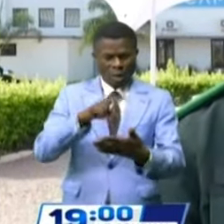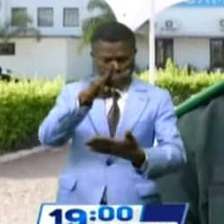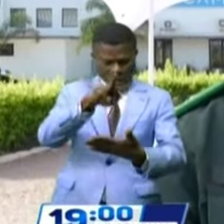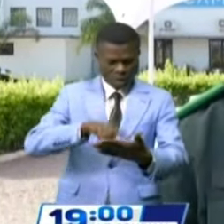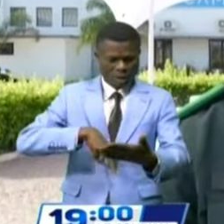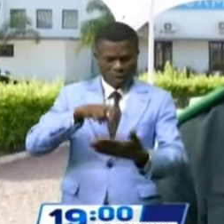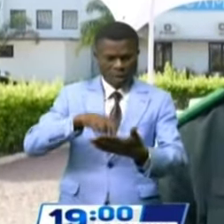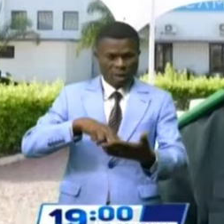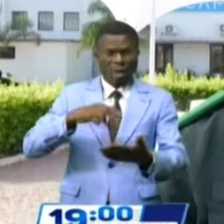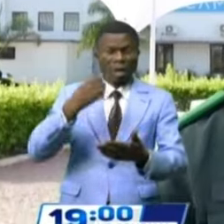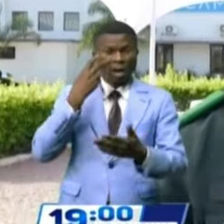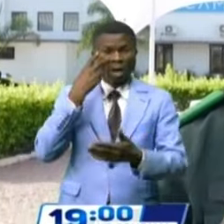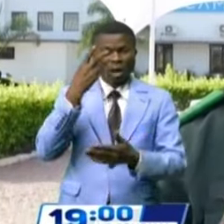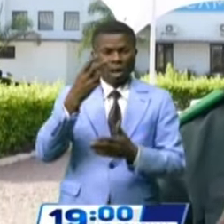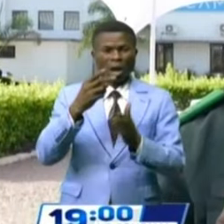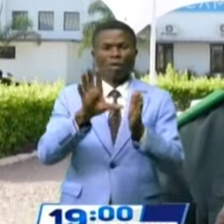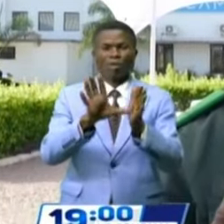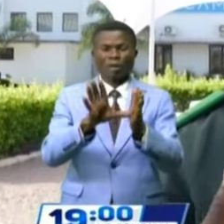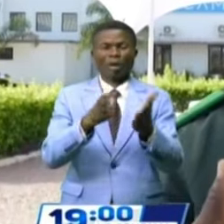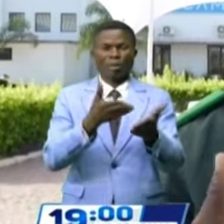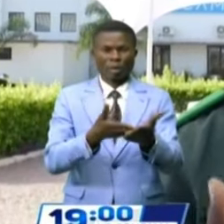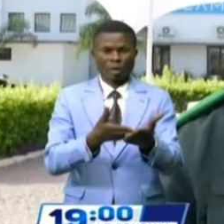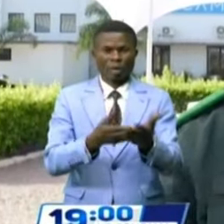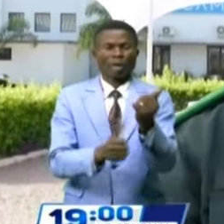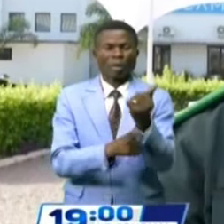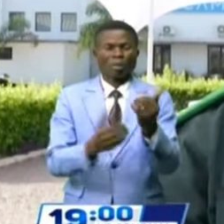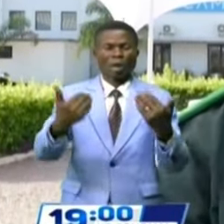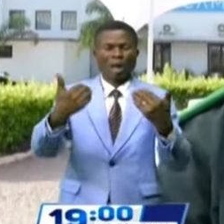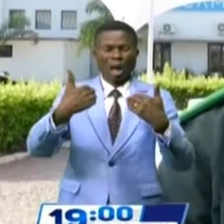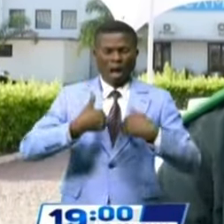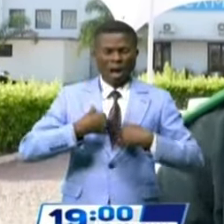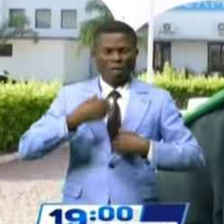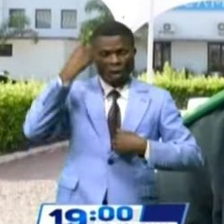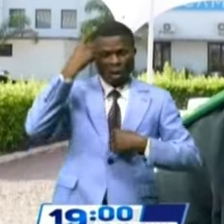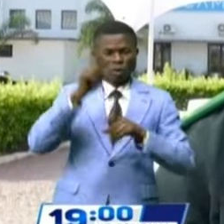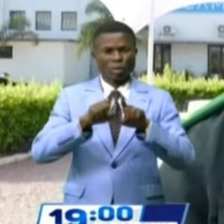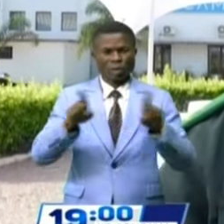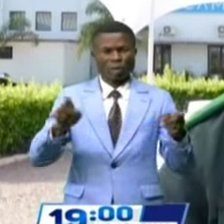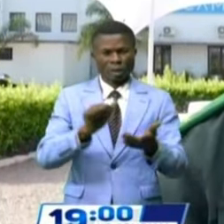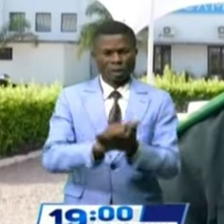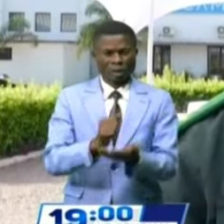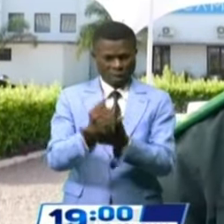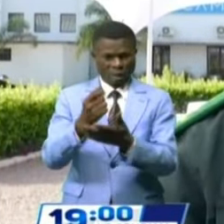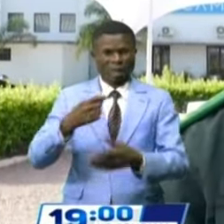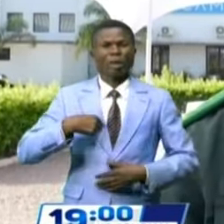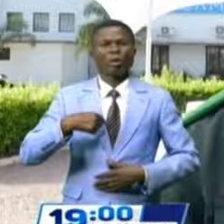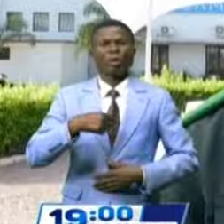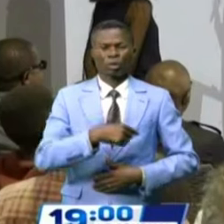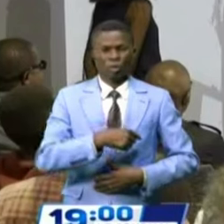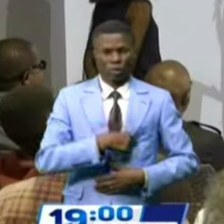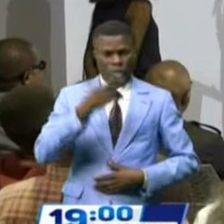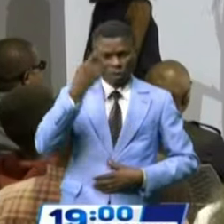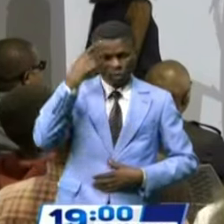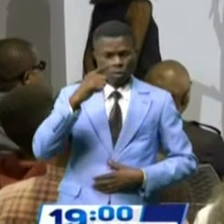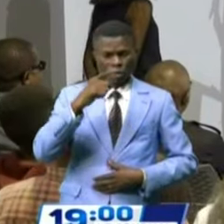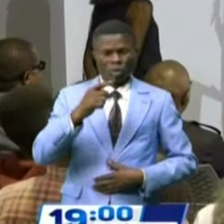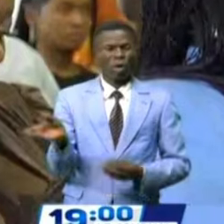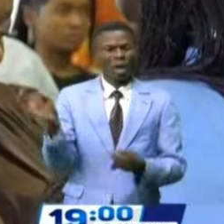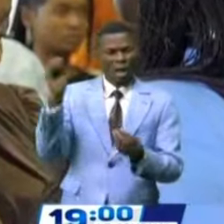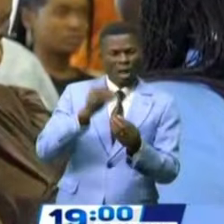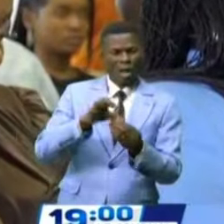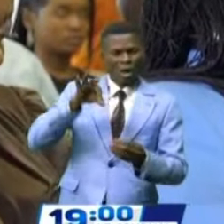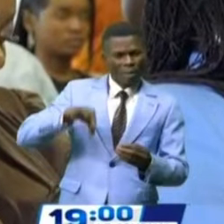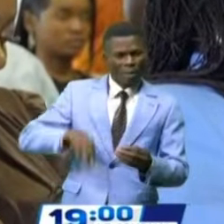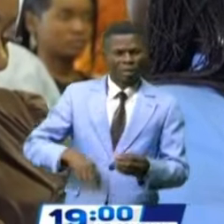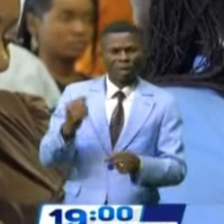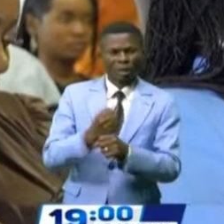à voir les images, ils auront une autre compréhension de la chose. Et ça va nous permettre d'avoir une valeur ajoutée sur